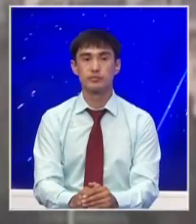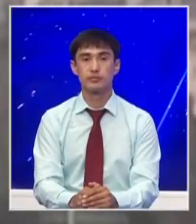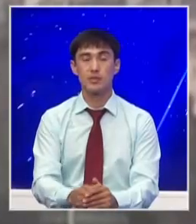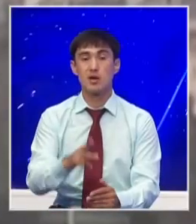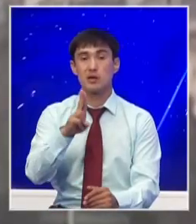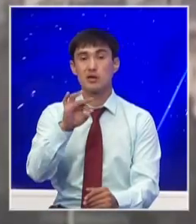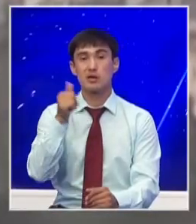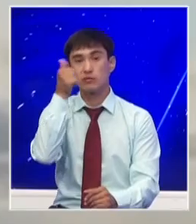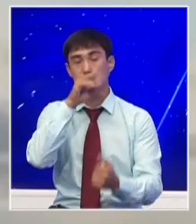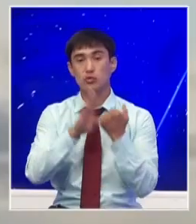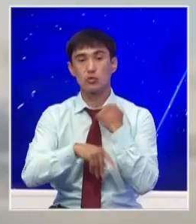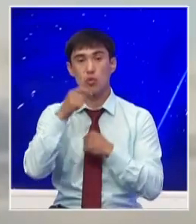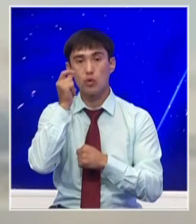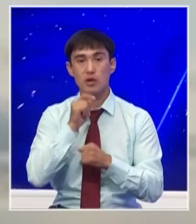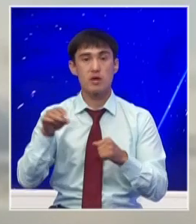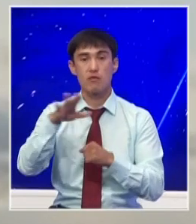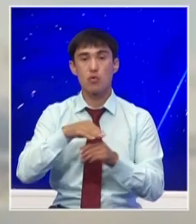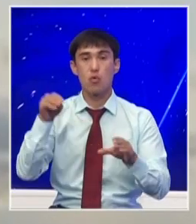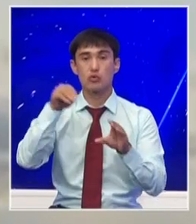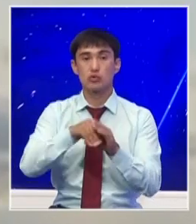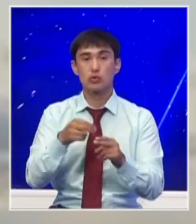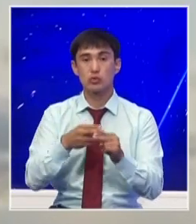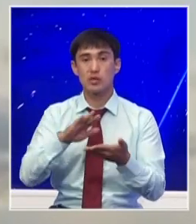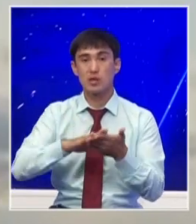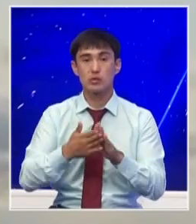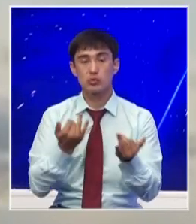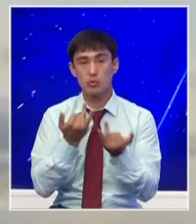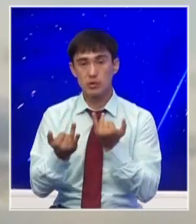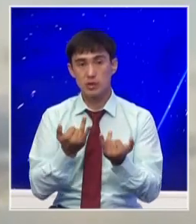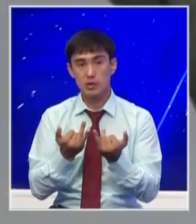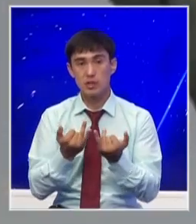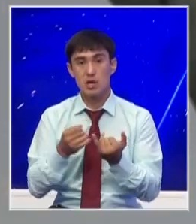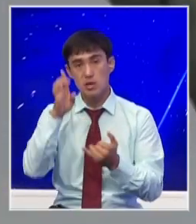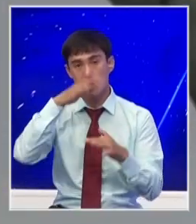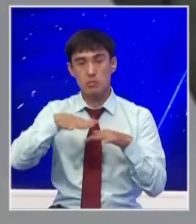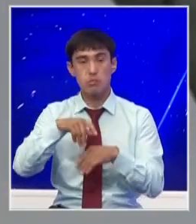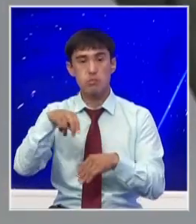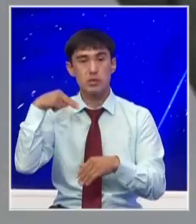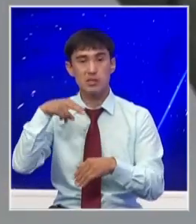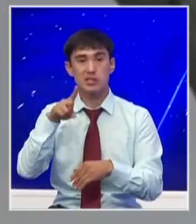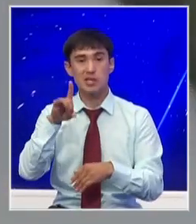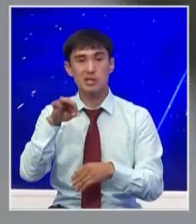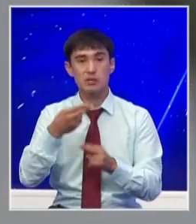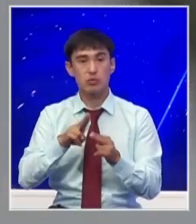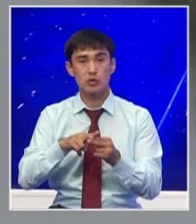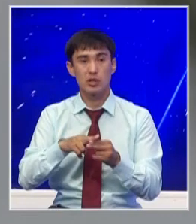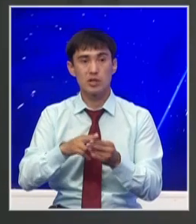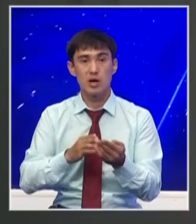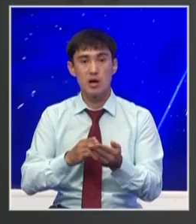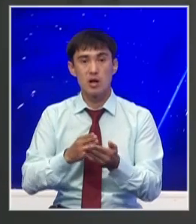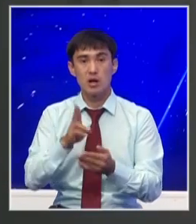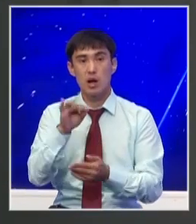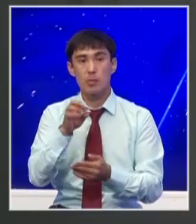Киев жыл соңында Украинаның Еуроодаққа қосылуы жөнінде келіссөздер бастамақ. Ел президенті Владимир Зеленский бұл туралы Карпат